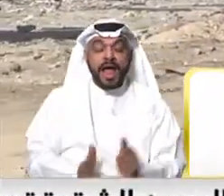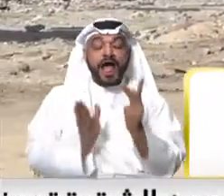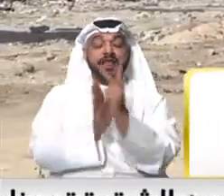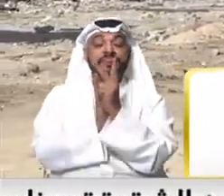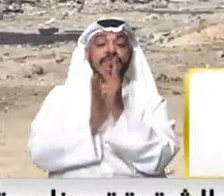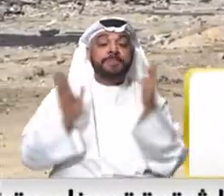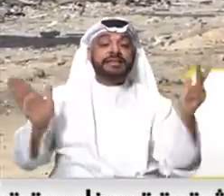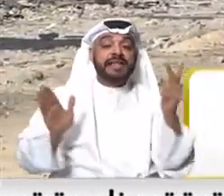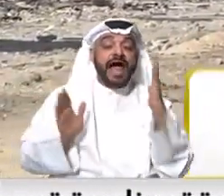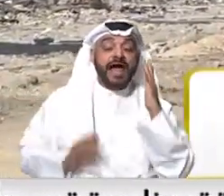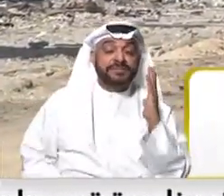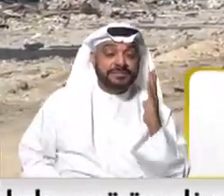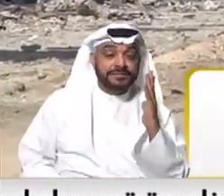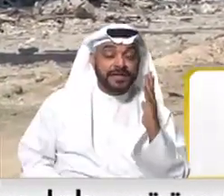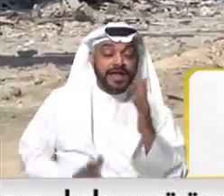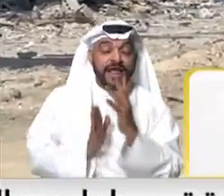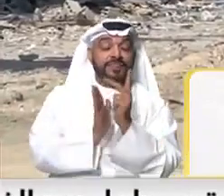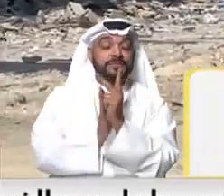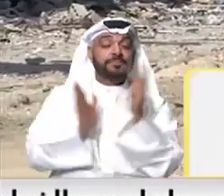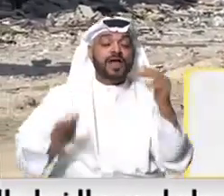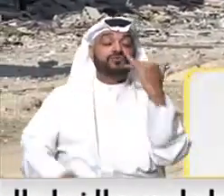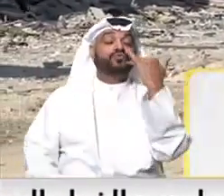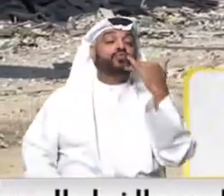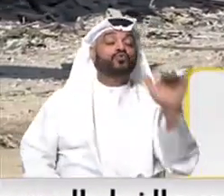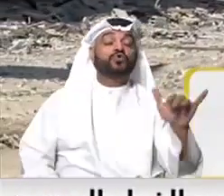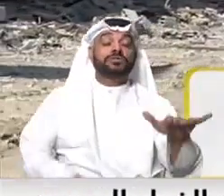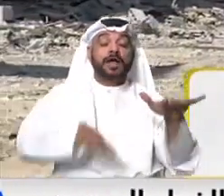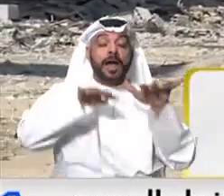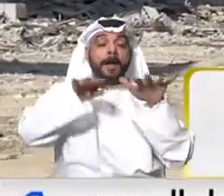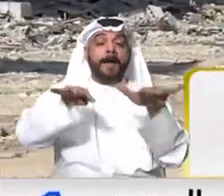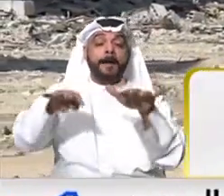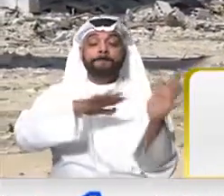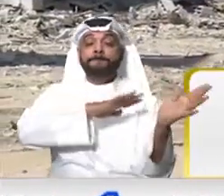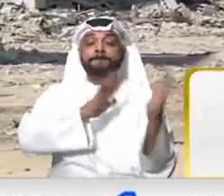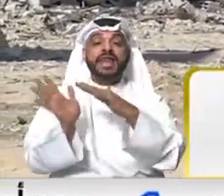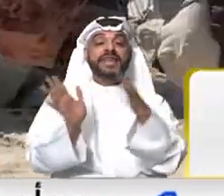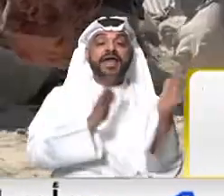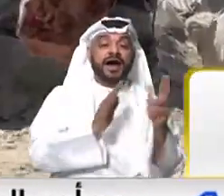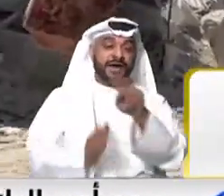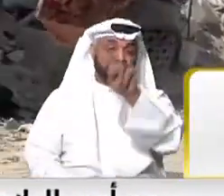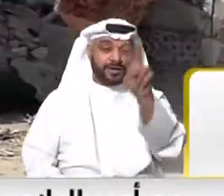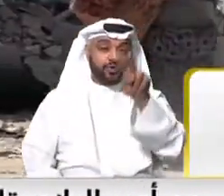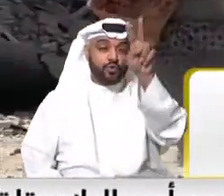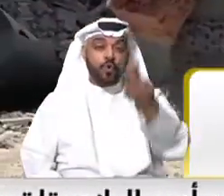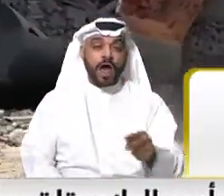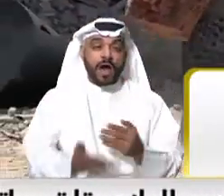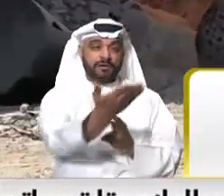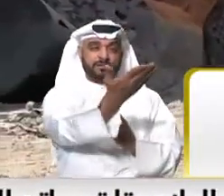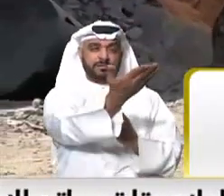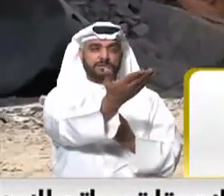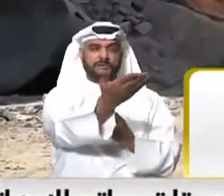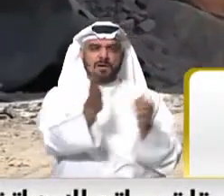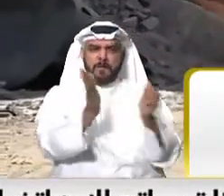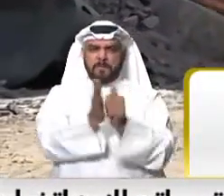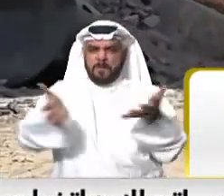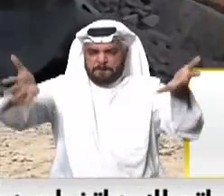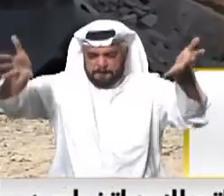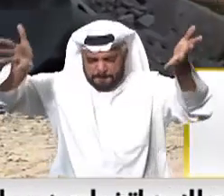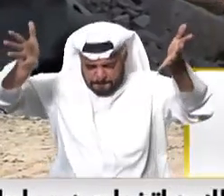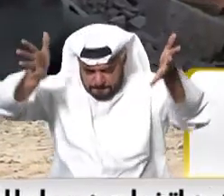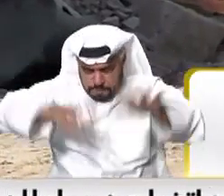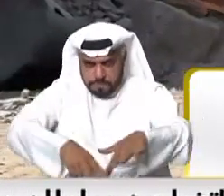18.5 مليار دولار، حيث بدت الخسائر كما لو أنها تسببت في تدمير كافة البنية